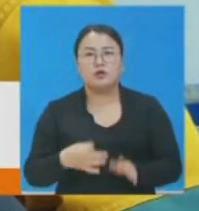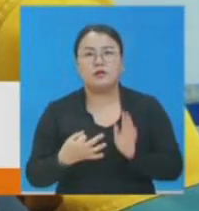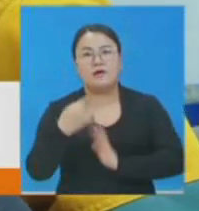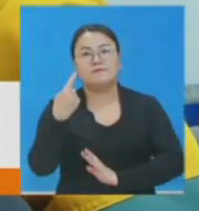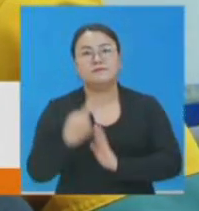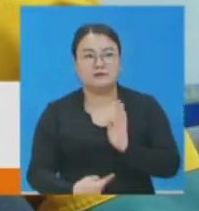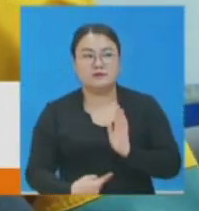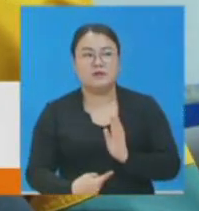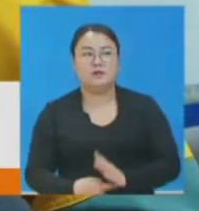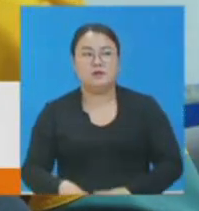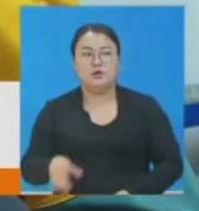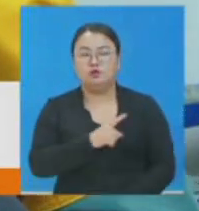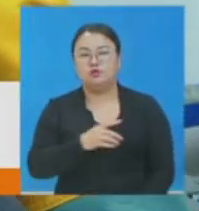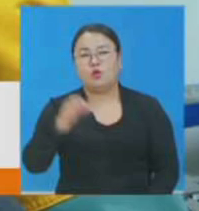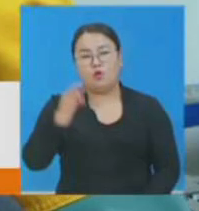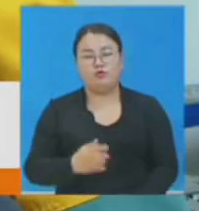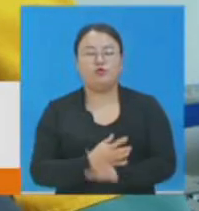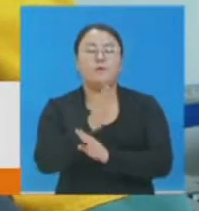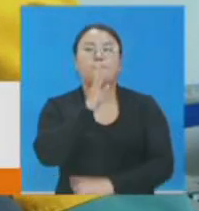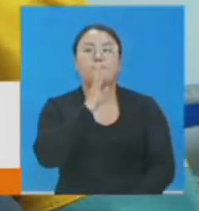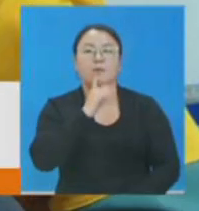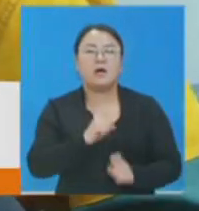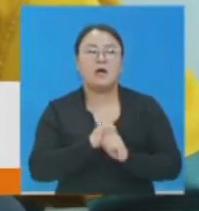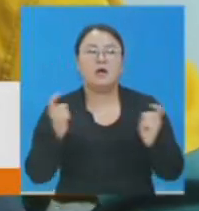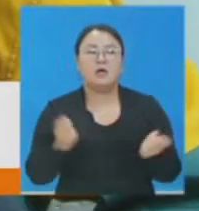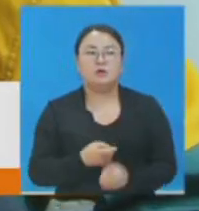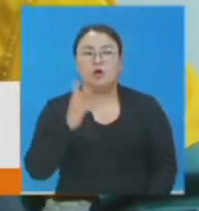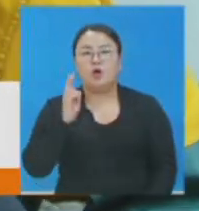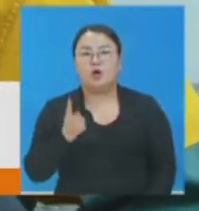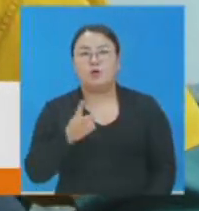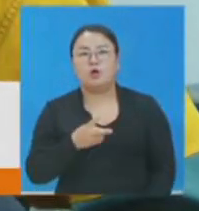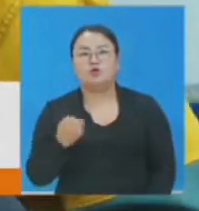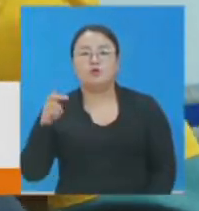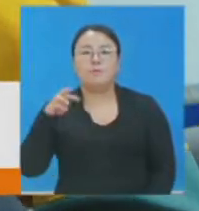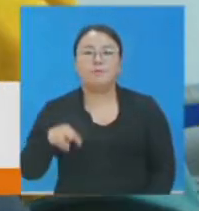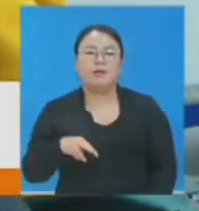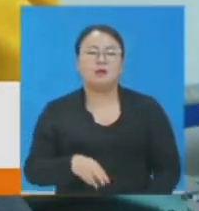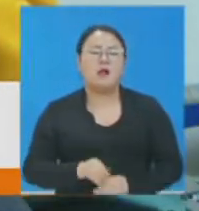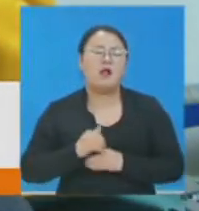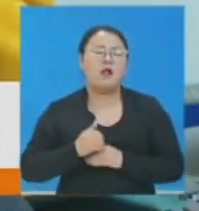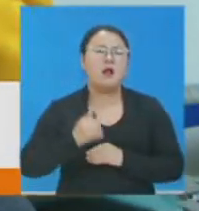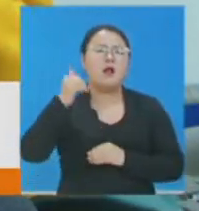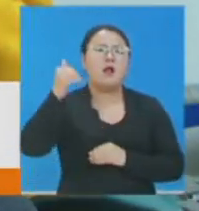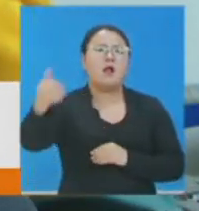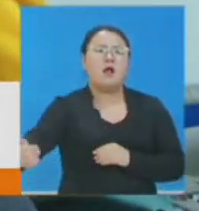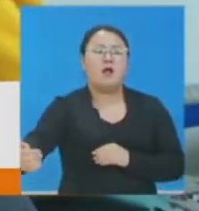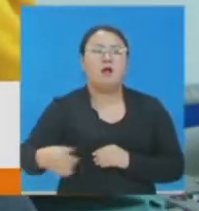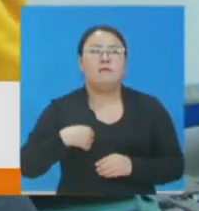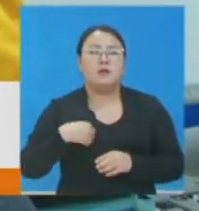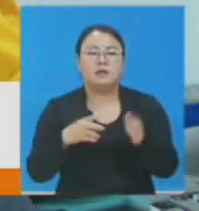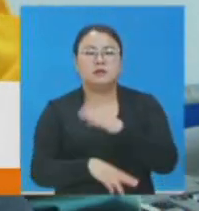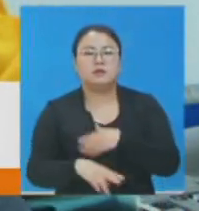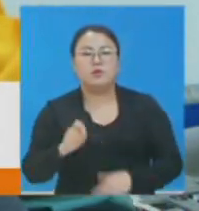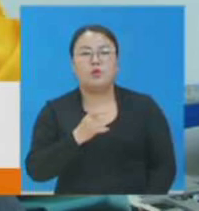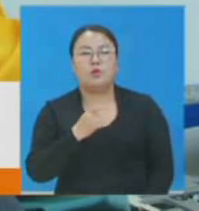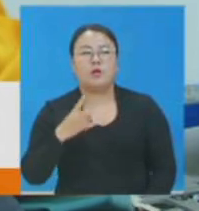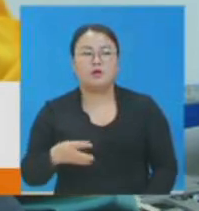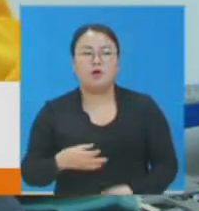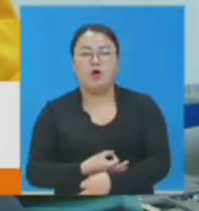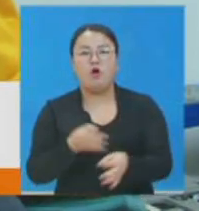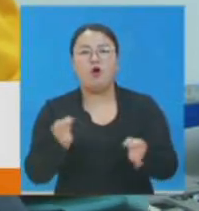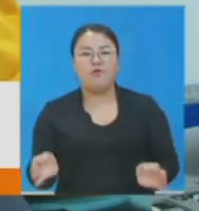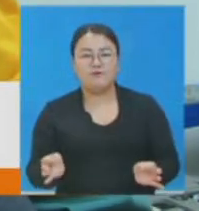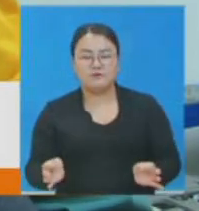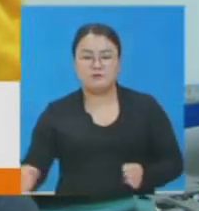гэхэд 100% дуусна. Энэ хашаа маань нийтдээ 2200 метр урт манай цэцэрлэг төрөлөнгийн офис энэ